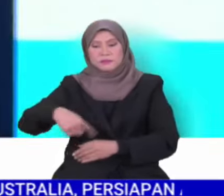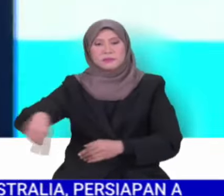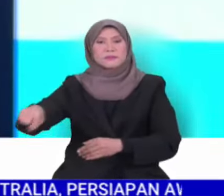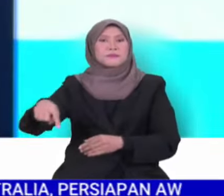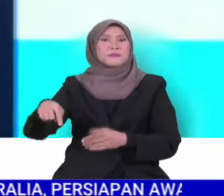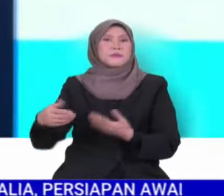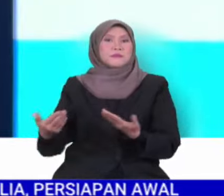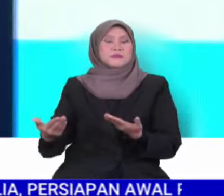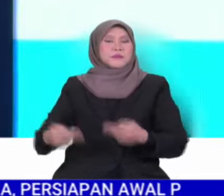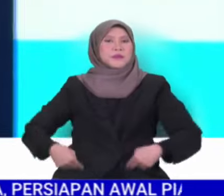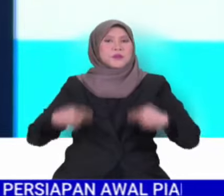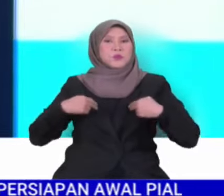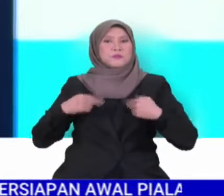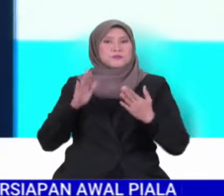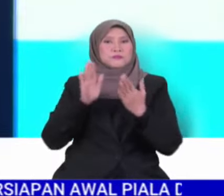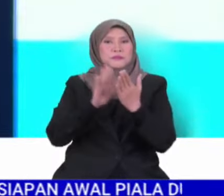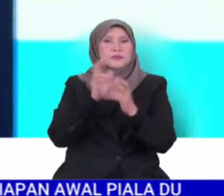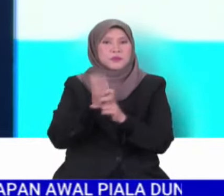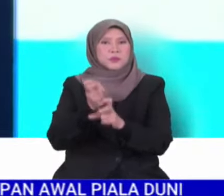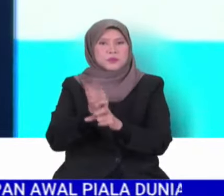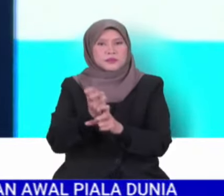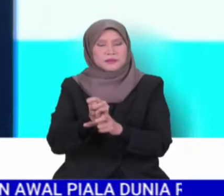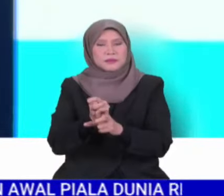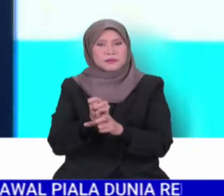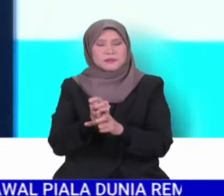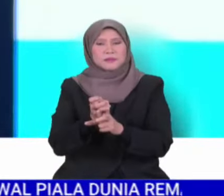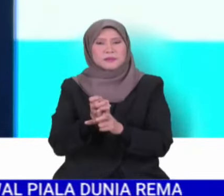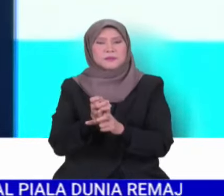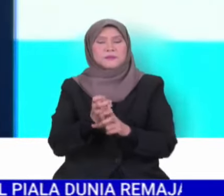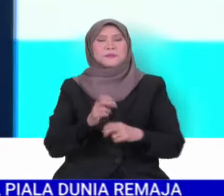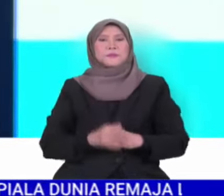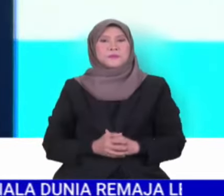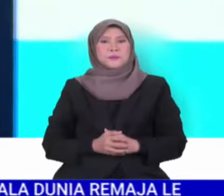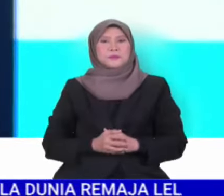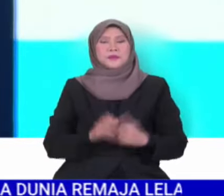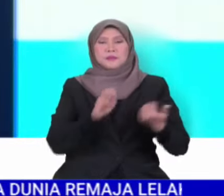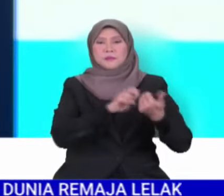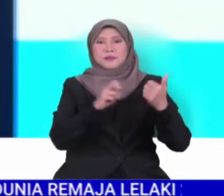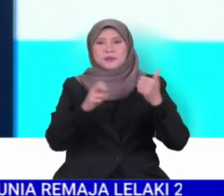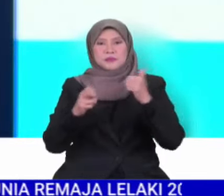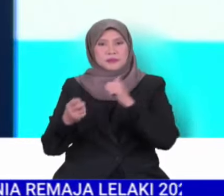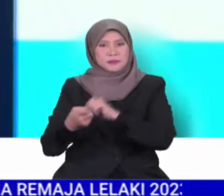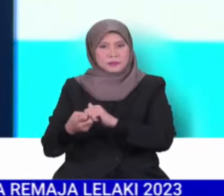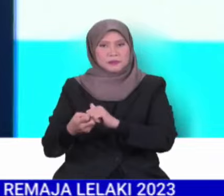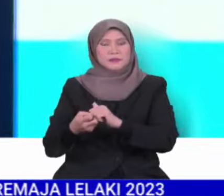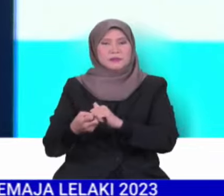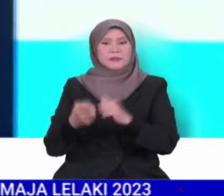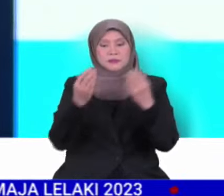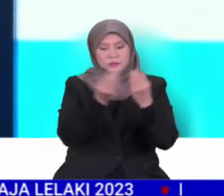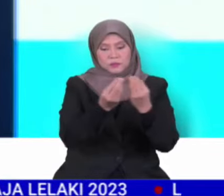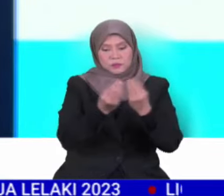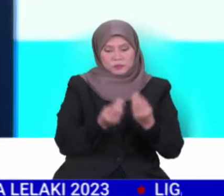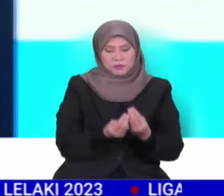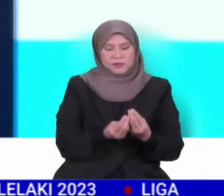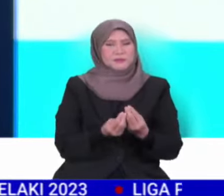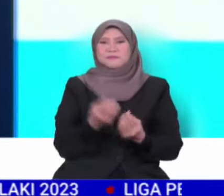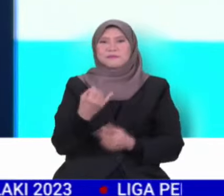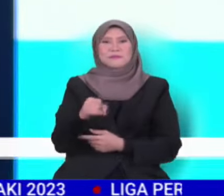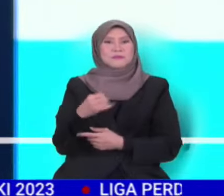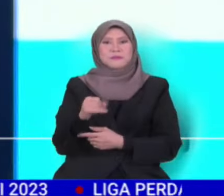yang lebih sukar dan rendah, maka permasalahan itu, angka-angka itu tidak